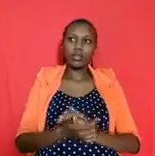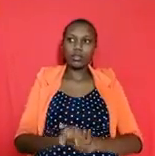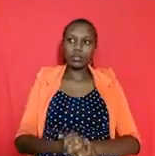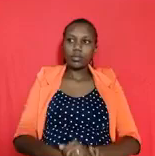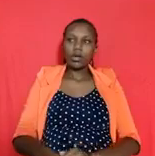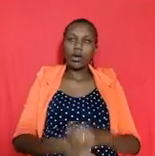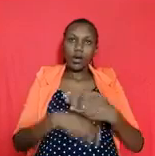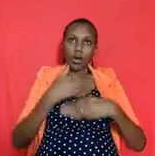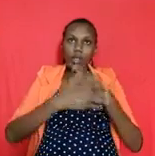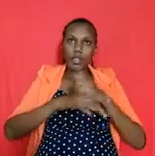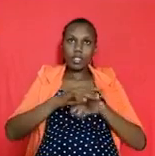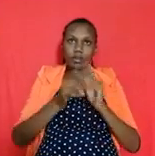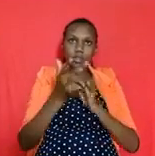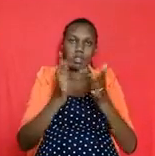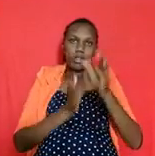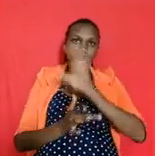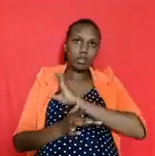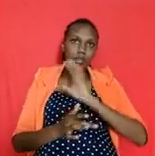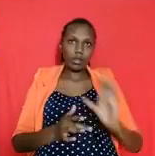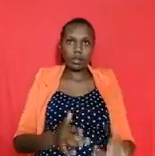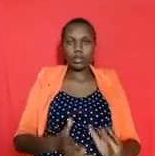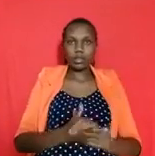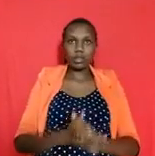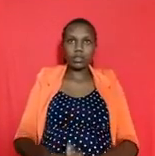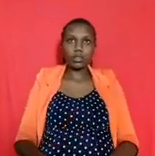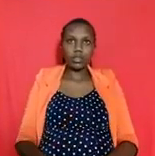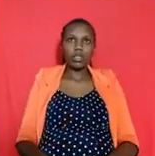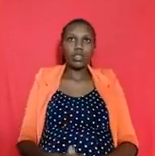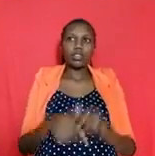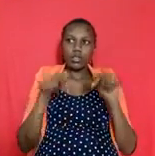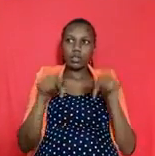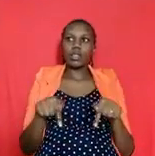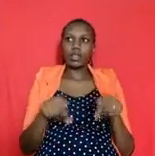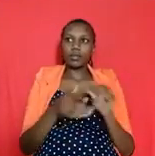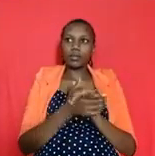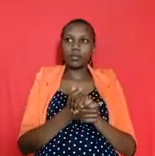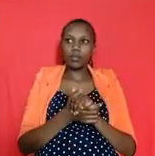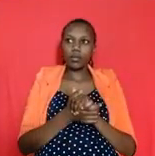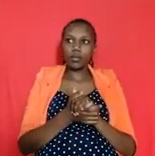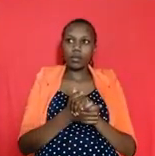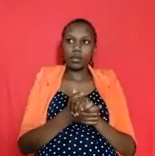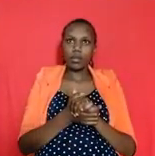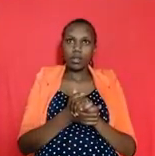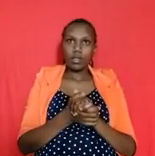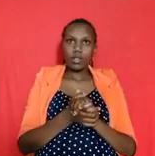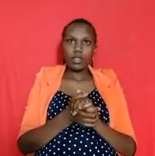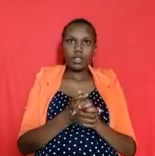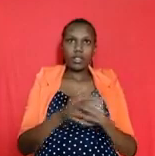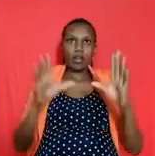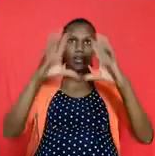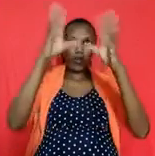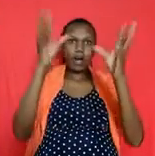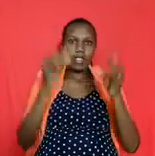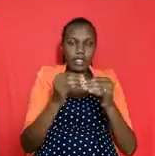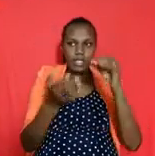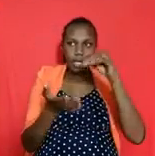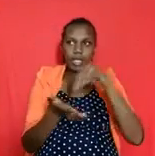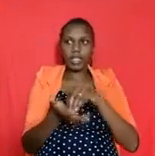ciothe. Right, umuthi muthenya wa budget ringi budget